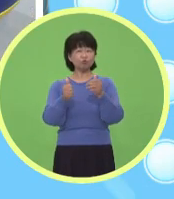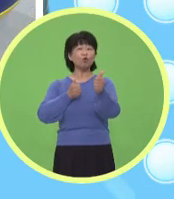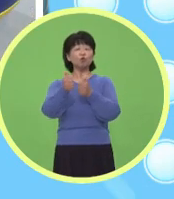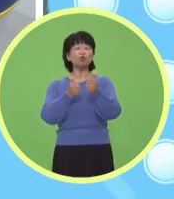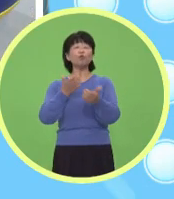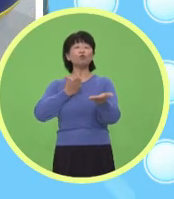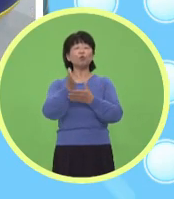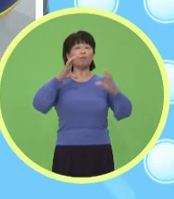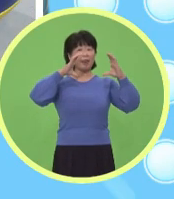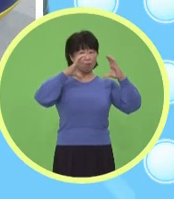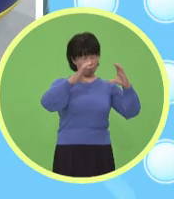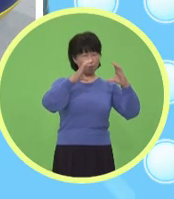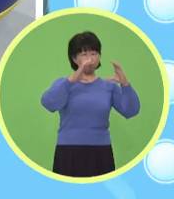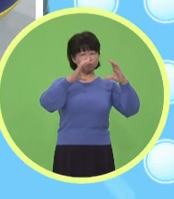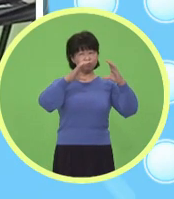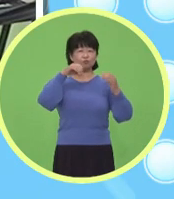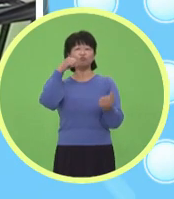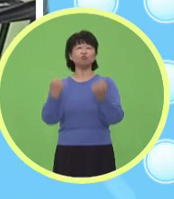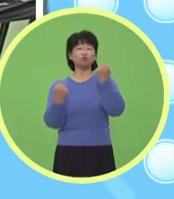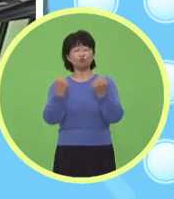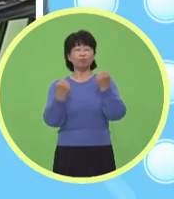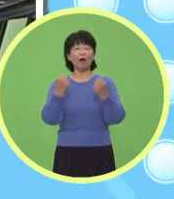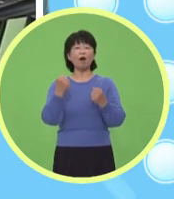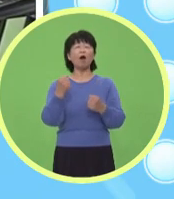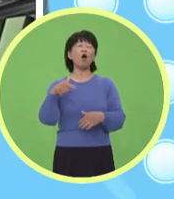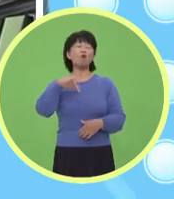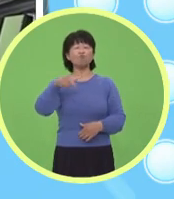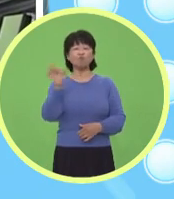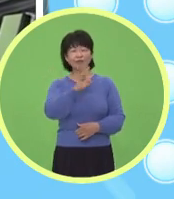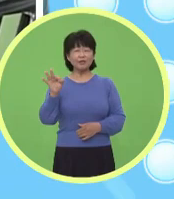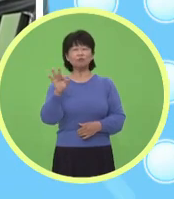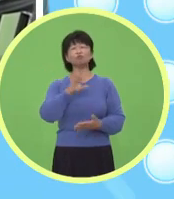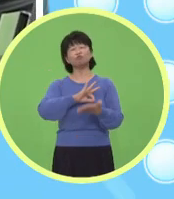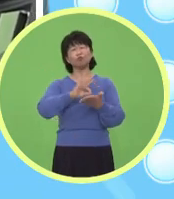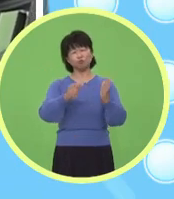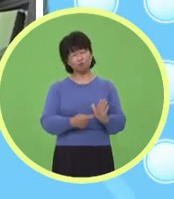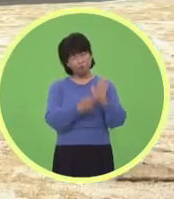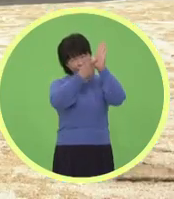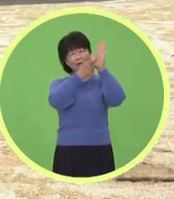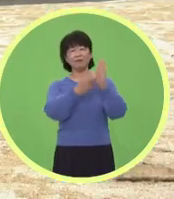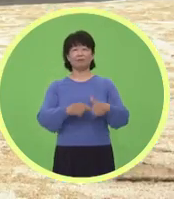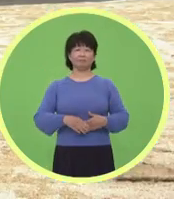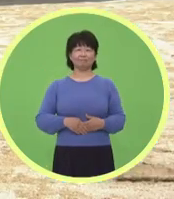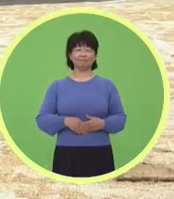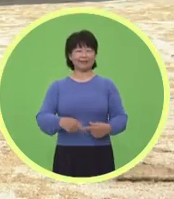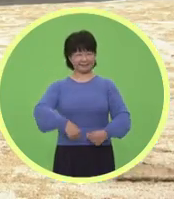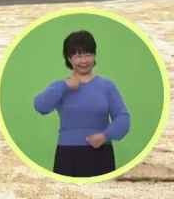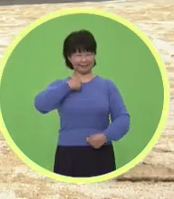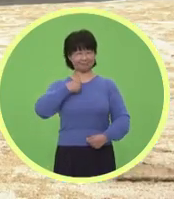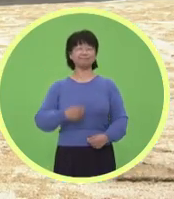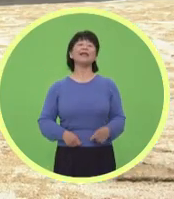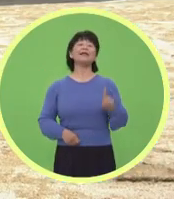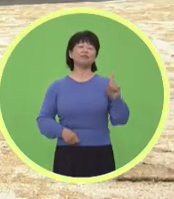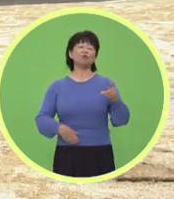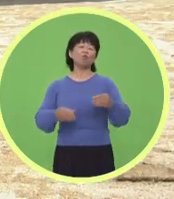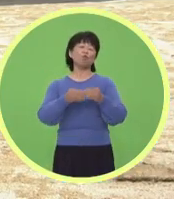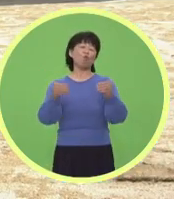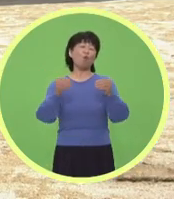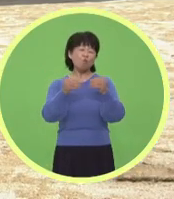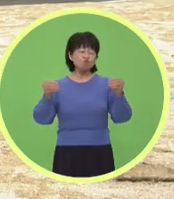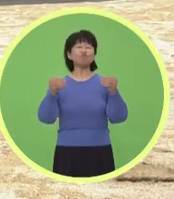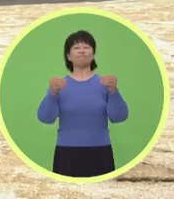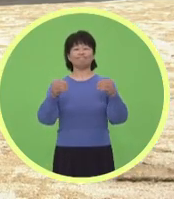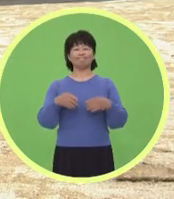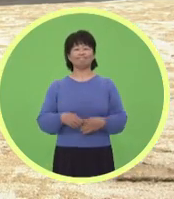では競技用のバレーボールや自動車の部品に使われているのが有名です。 ということで正解は1のゴムで